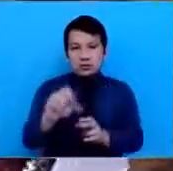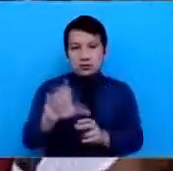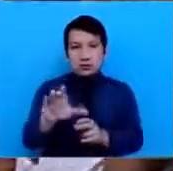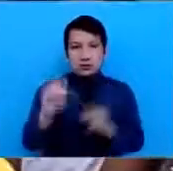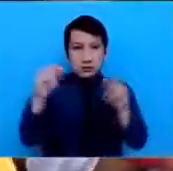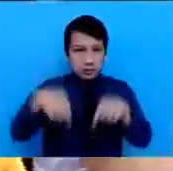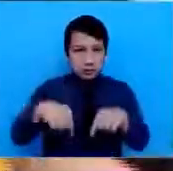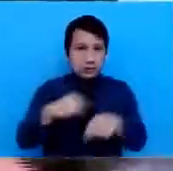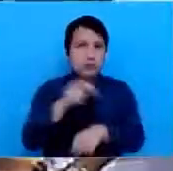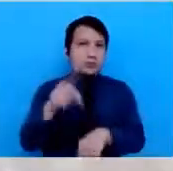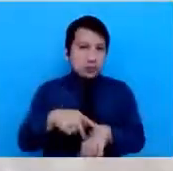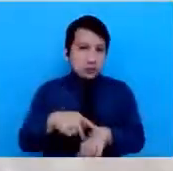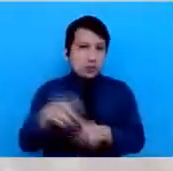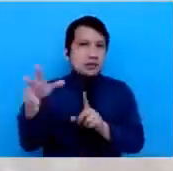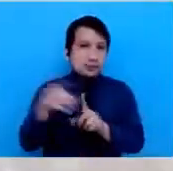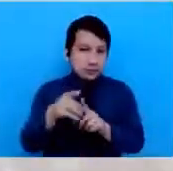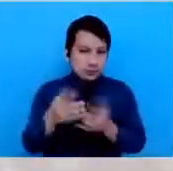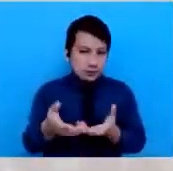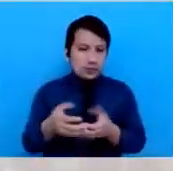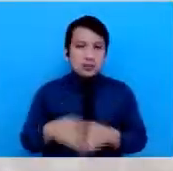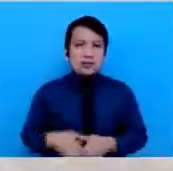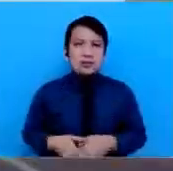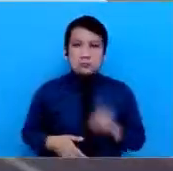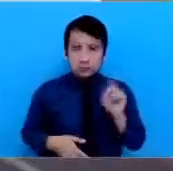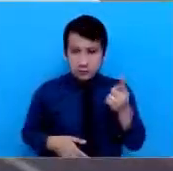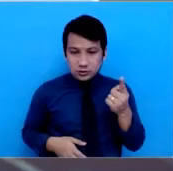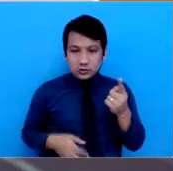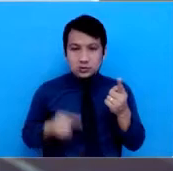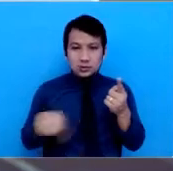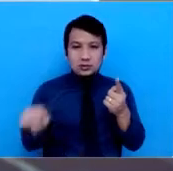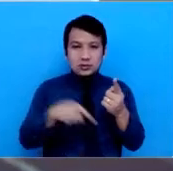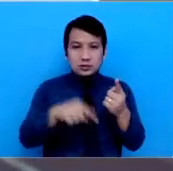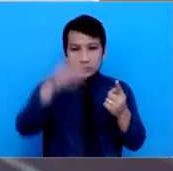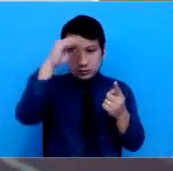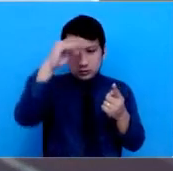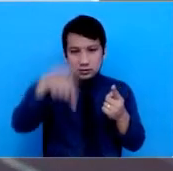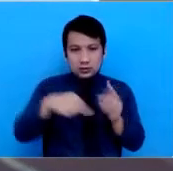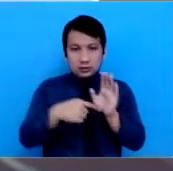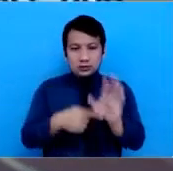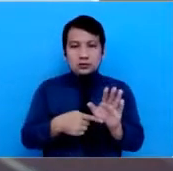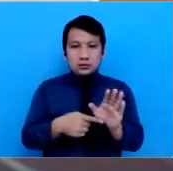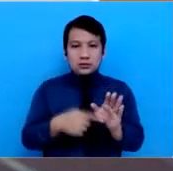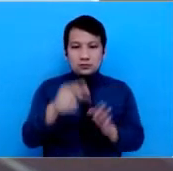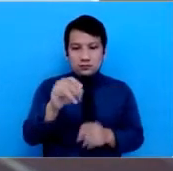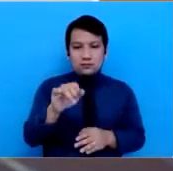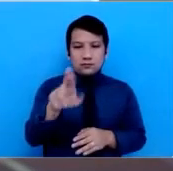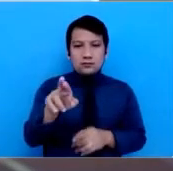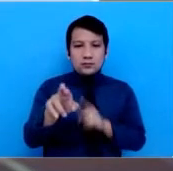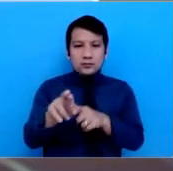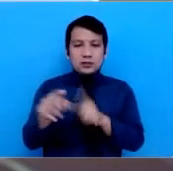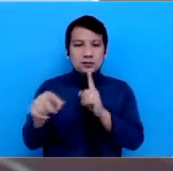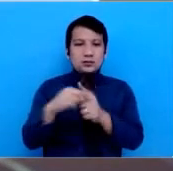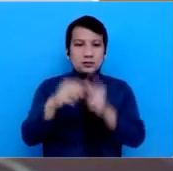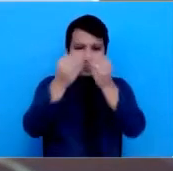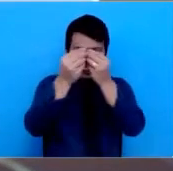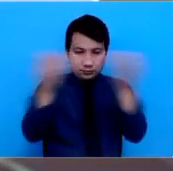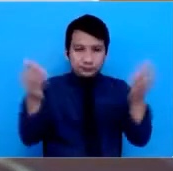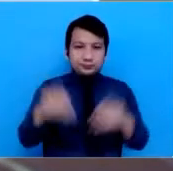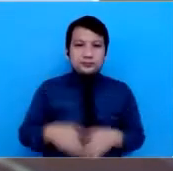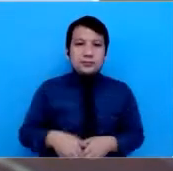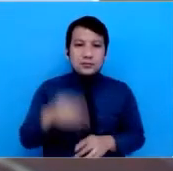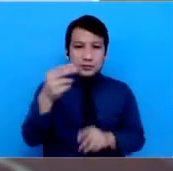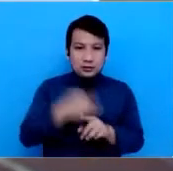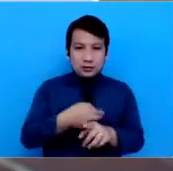sa Pilipinas na hawa. Ang unang local case, lalaking namamalagi sa Metro Manila. Nagpositibo siya sa COVID-19 noong December